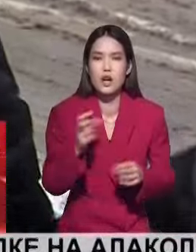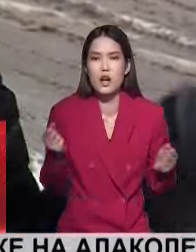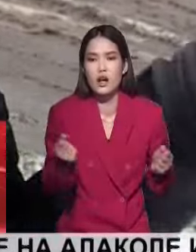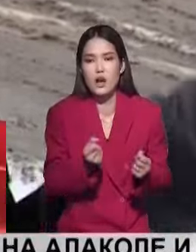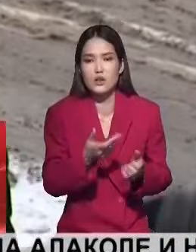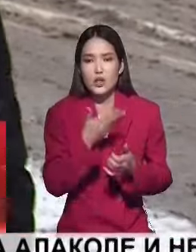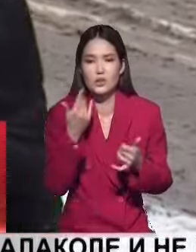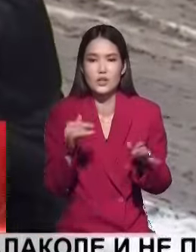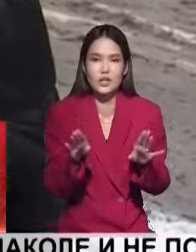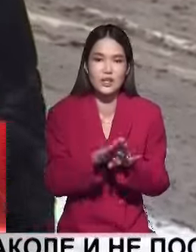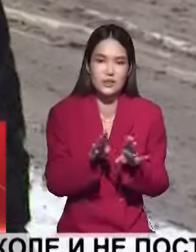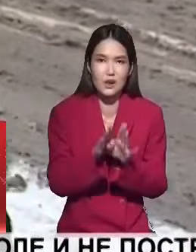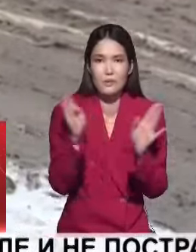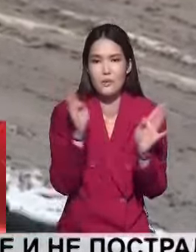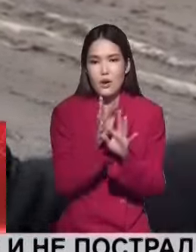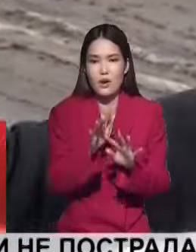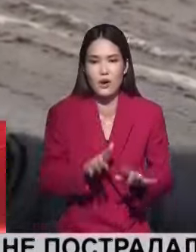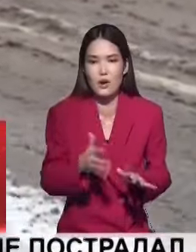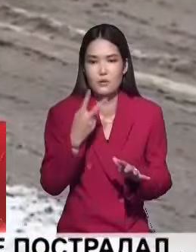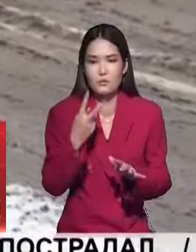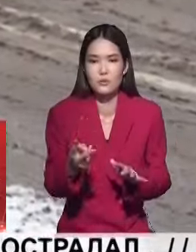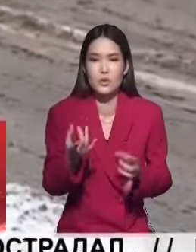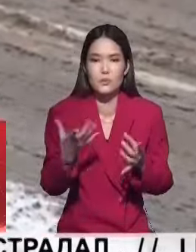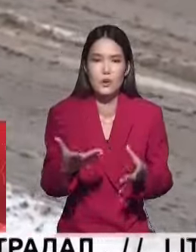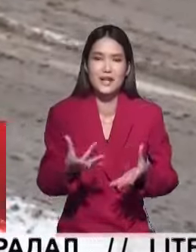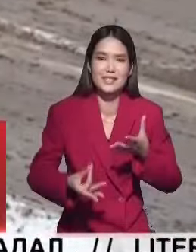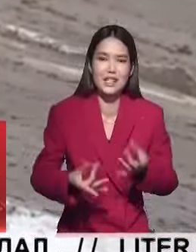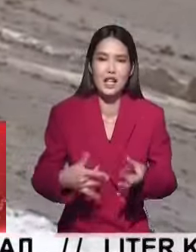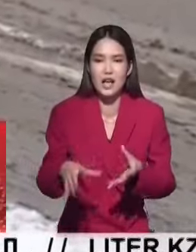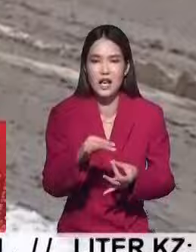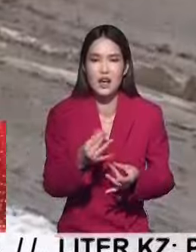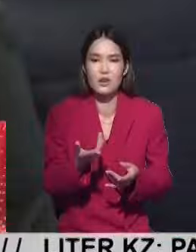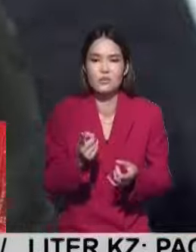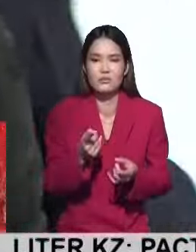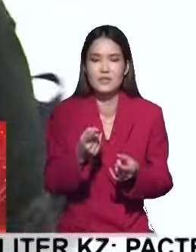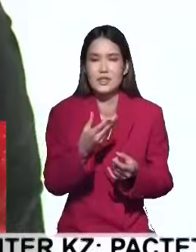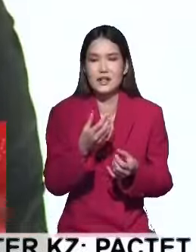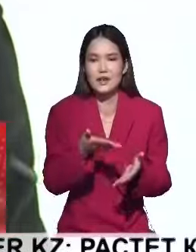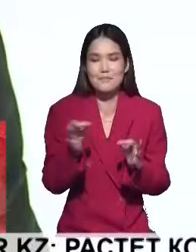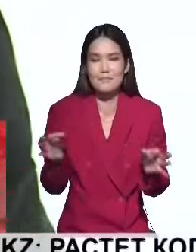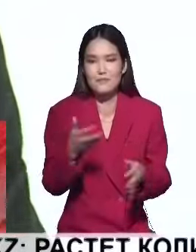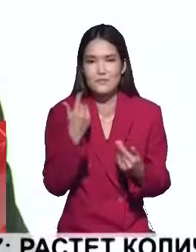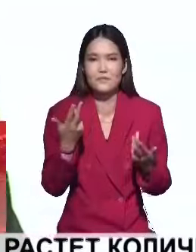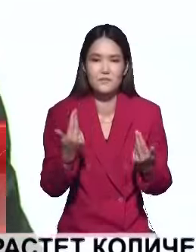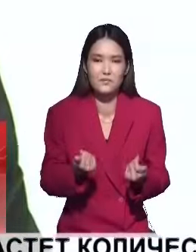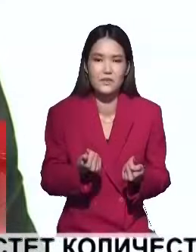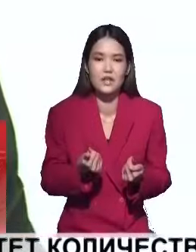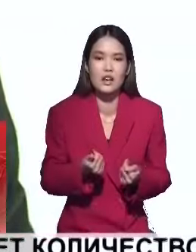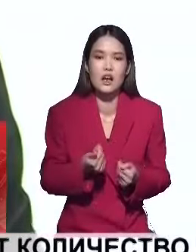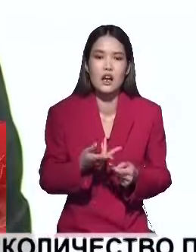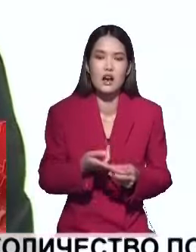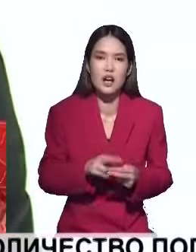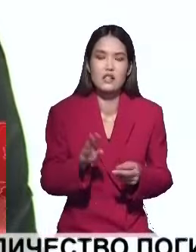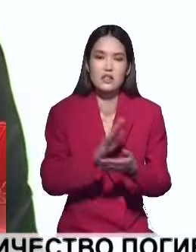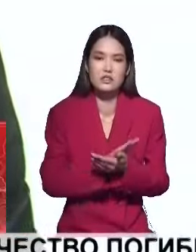Потом, посмотрите, какой снежок. Только единственное, что эта слякоть не очень привлекает. Глаз. Это же каша. Чистит,